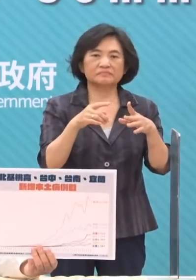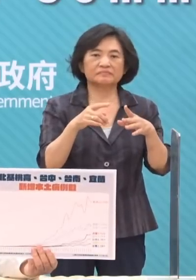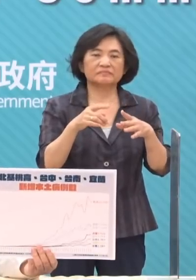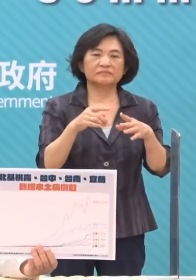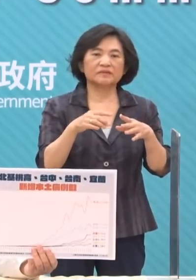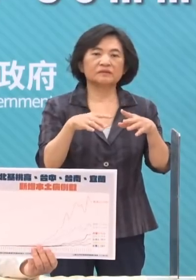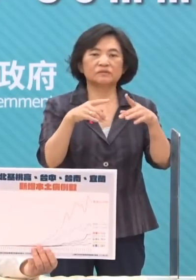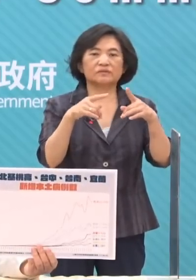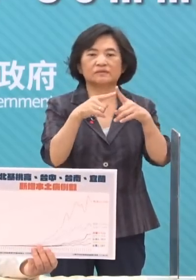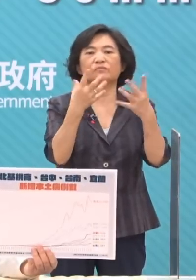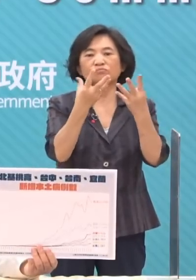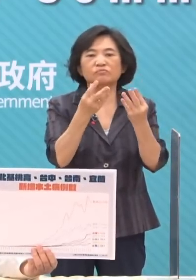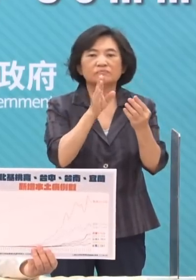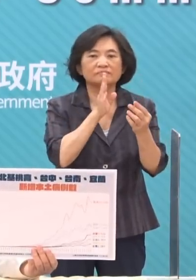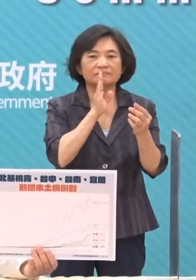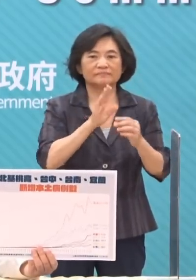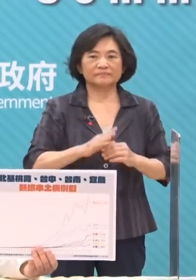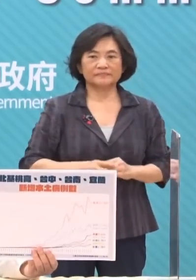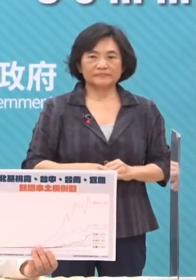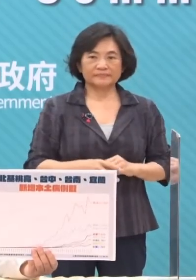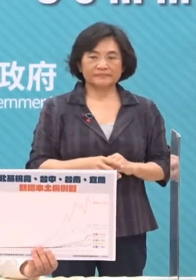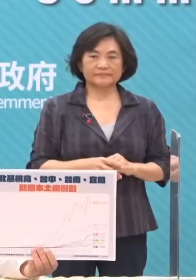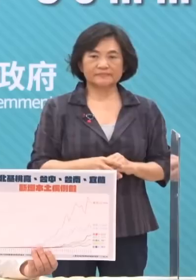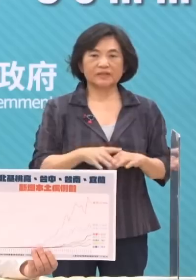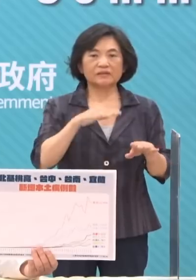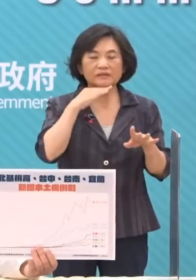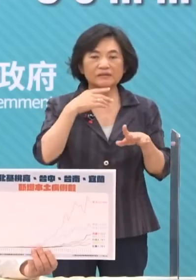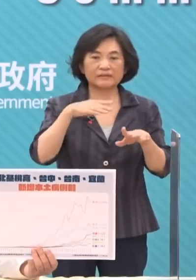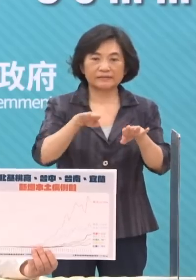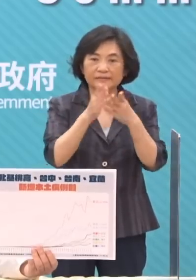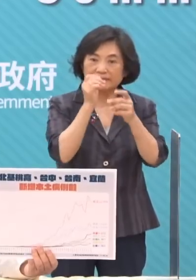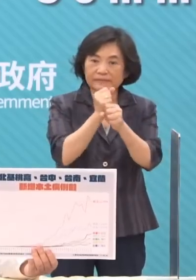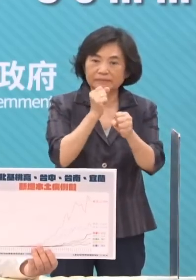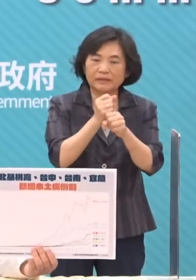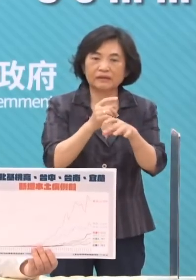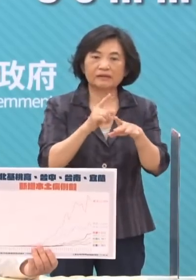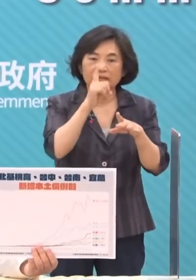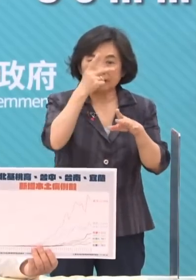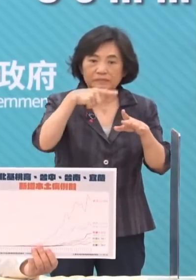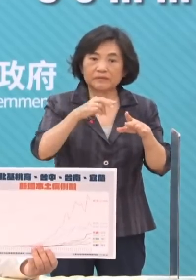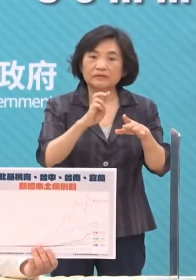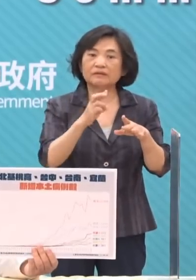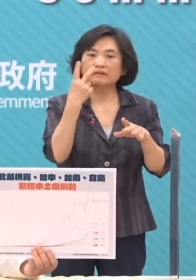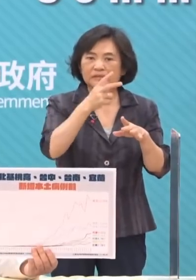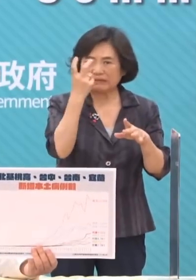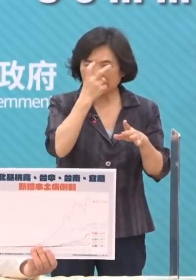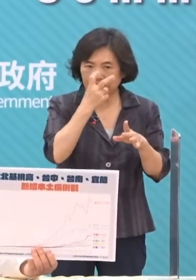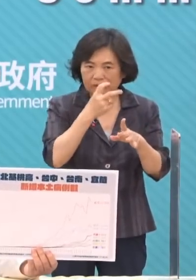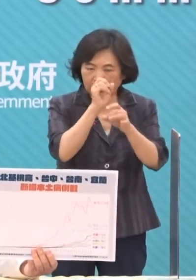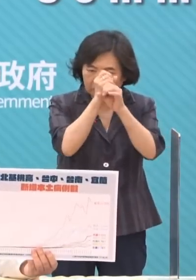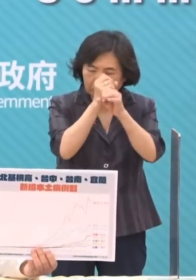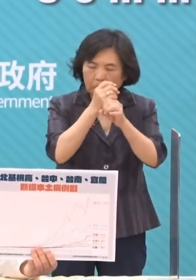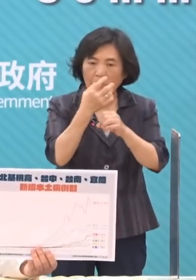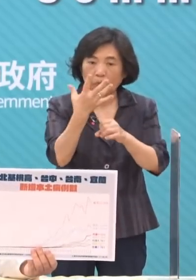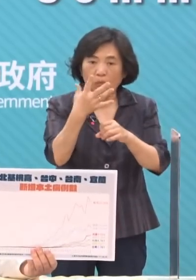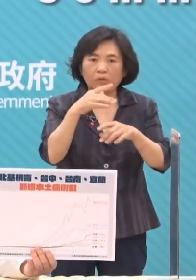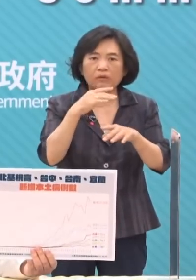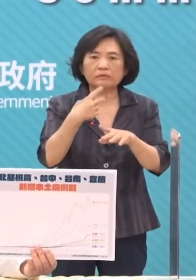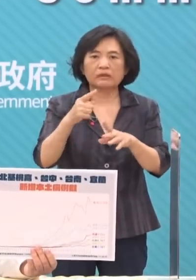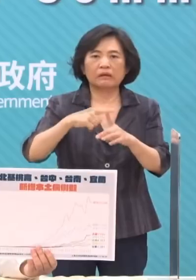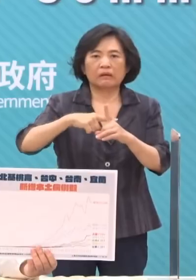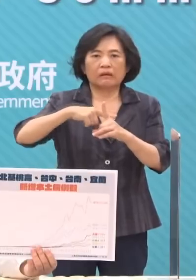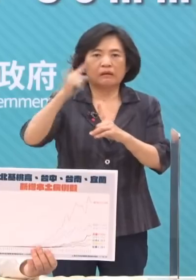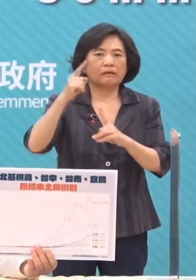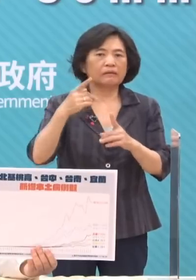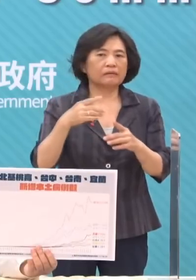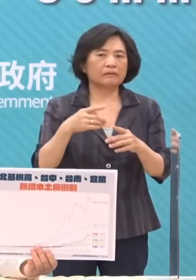能下降一点会下降。那等到上班日做的 PCR 做的比较多又上升。所以